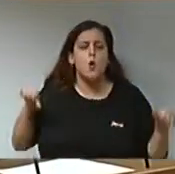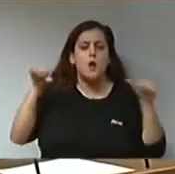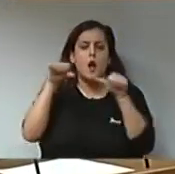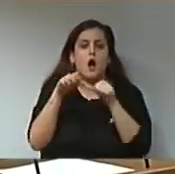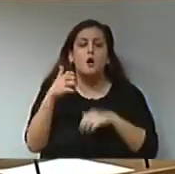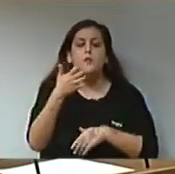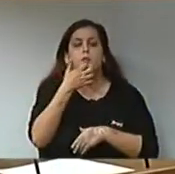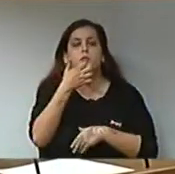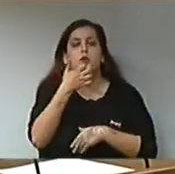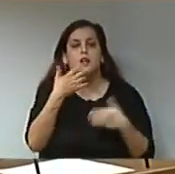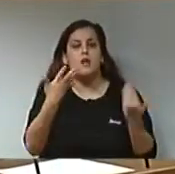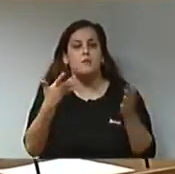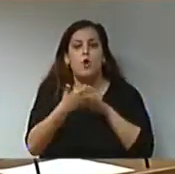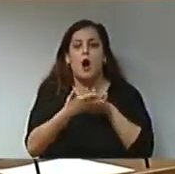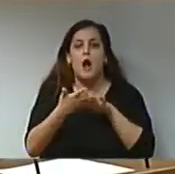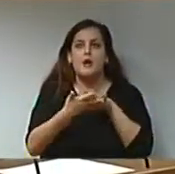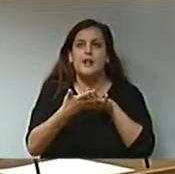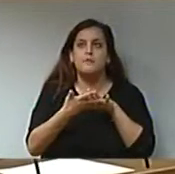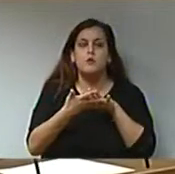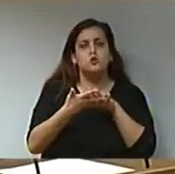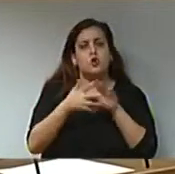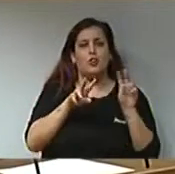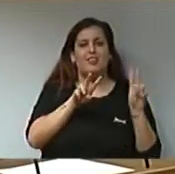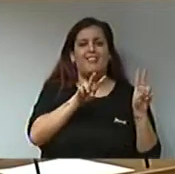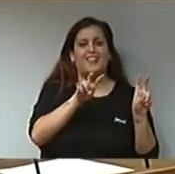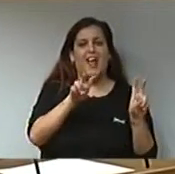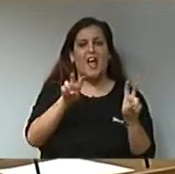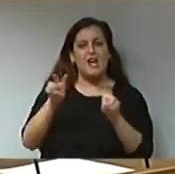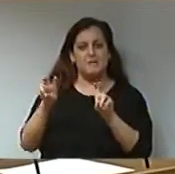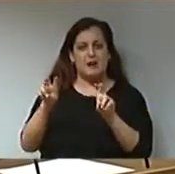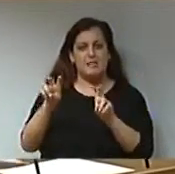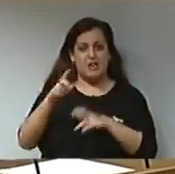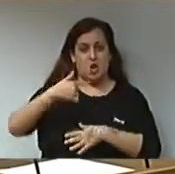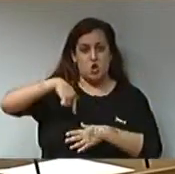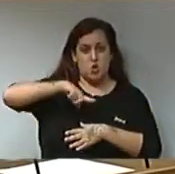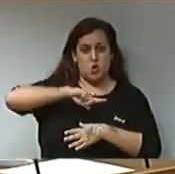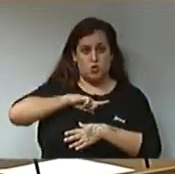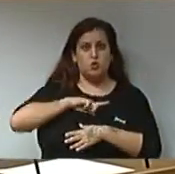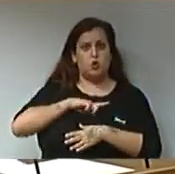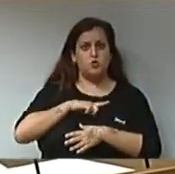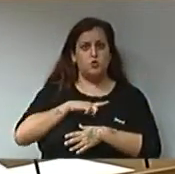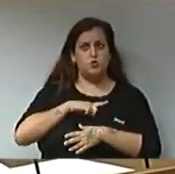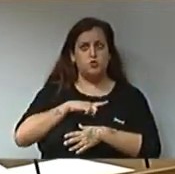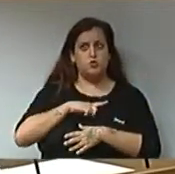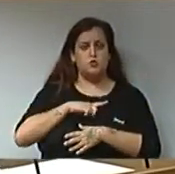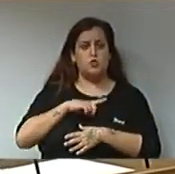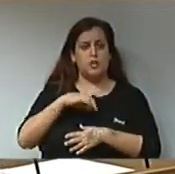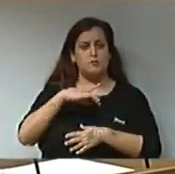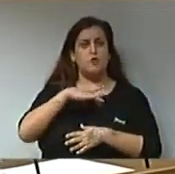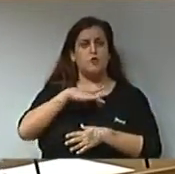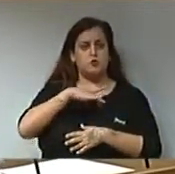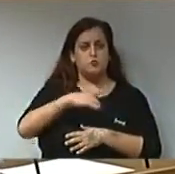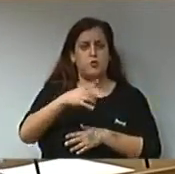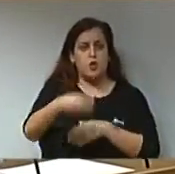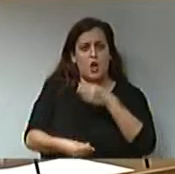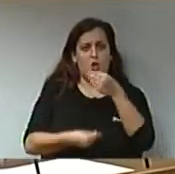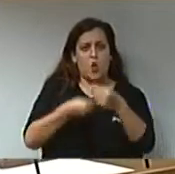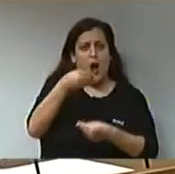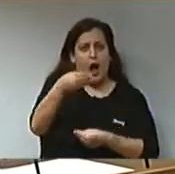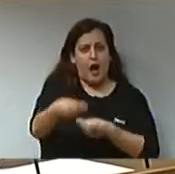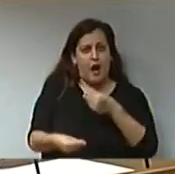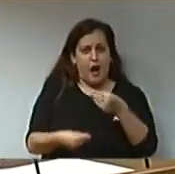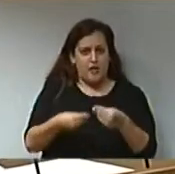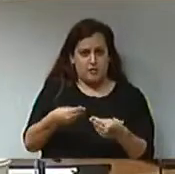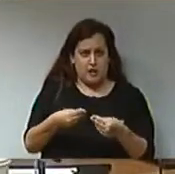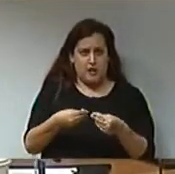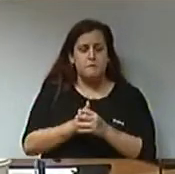exemple, anem a parlar d'algun dels temes que nosaltres hem sigut capaços de redreçar que estaven absolutament en